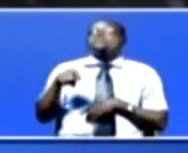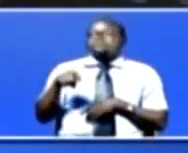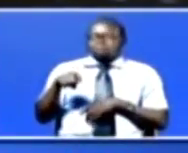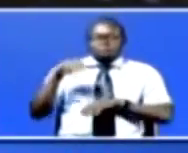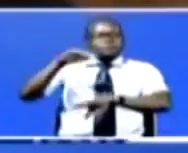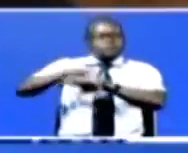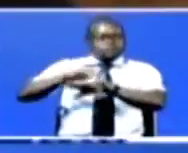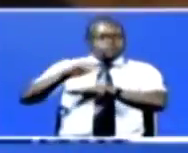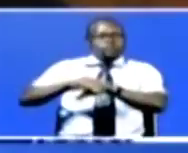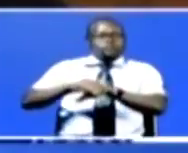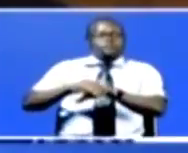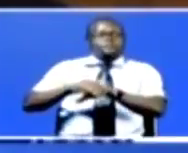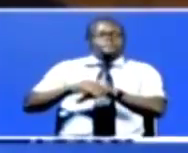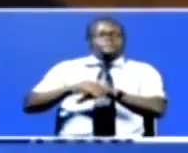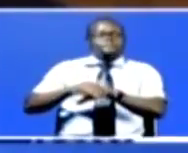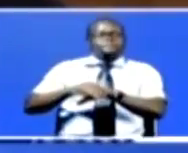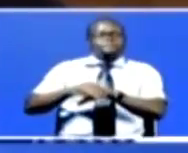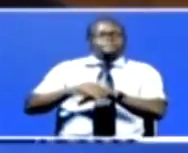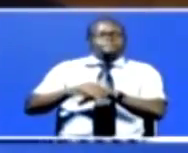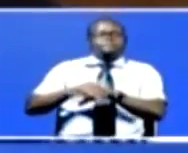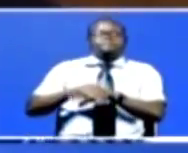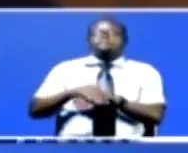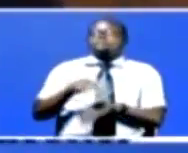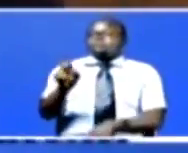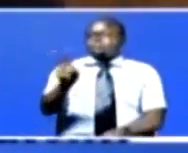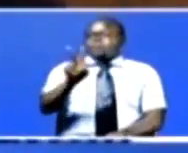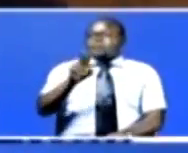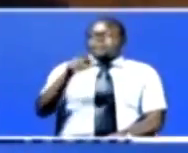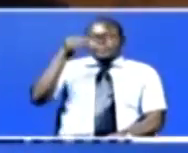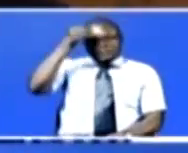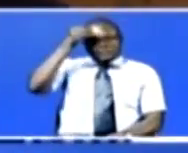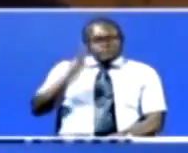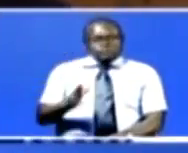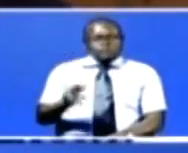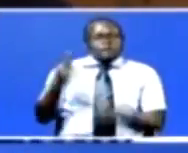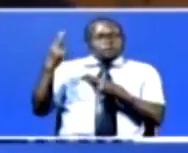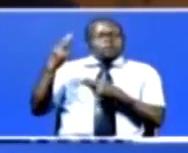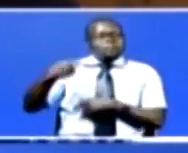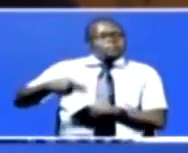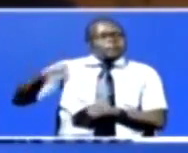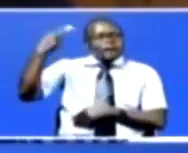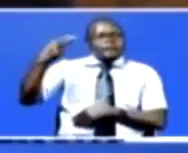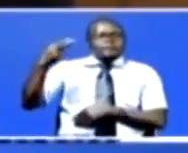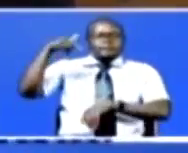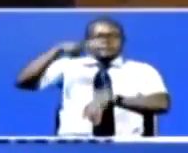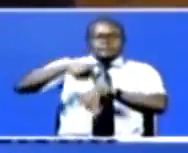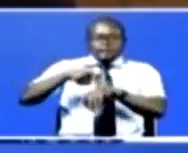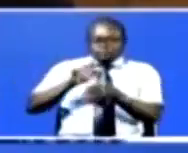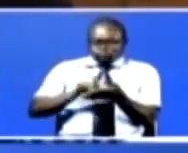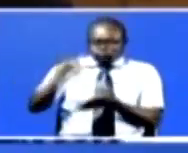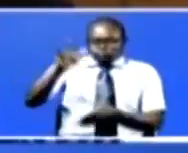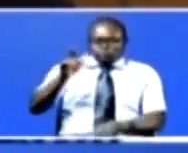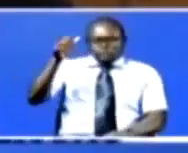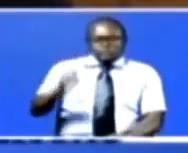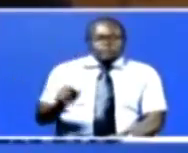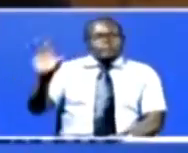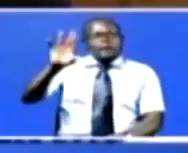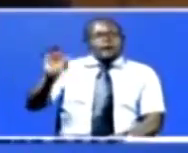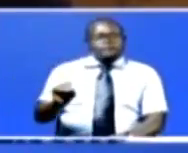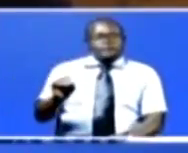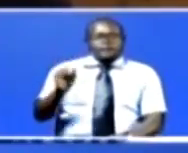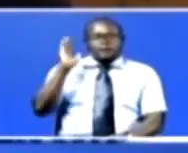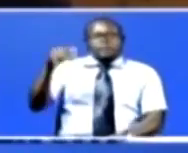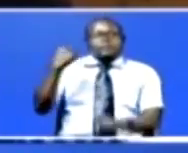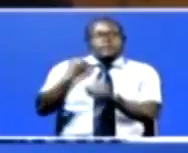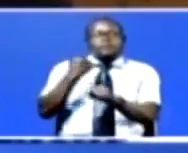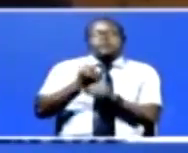wa kale. Kwa mjibu wa Caleb na Ezekiel, wana matumaini makubwa kwamba watakapoenda nchi Afrika Kusini